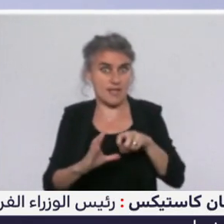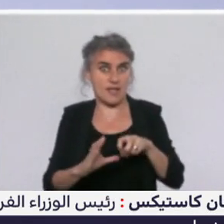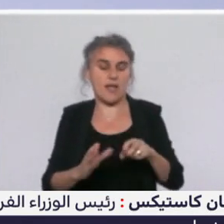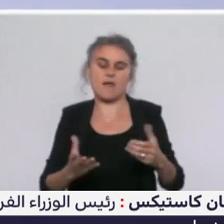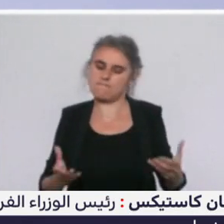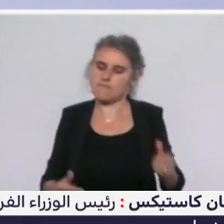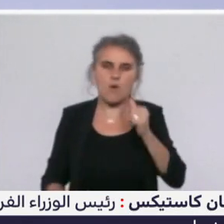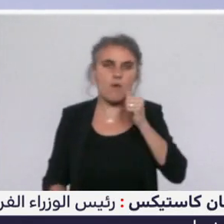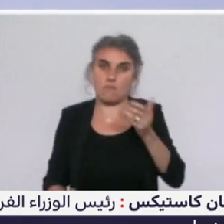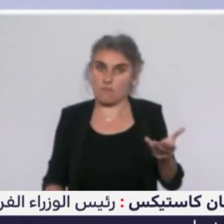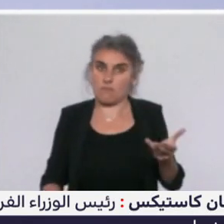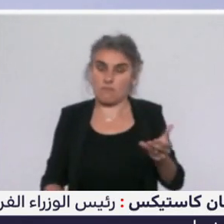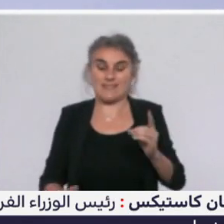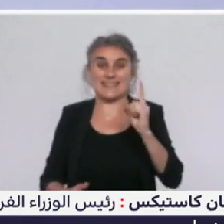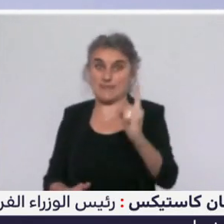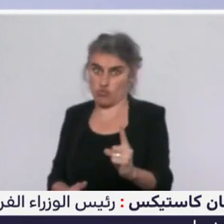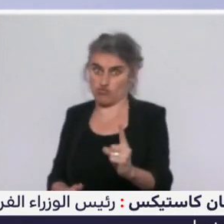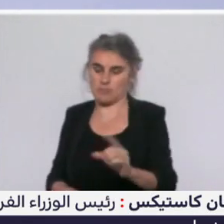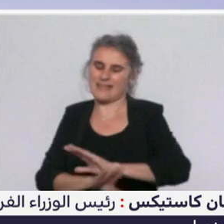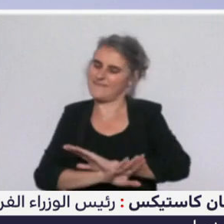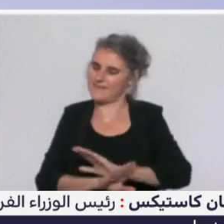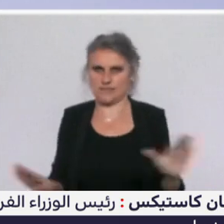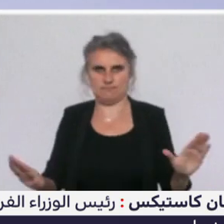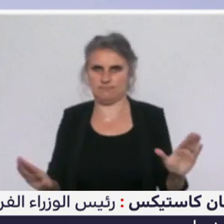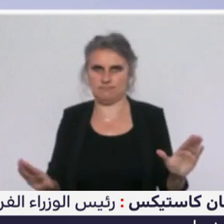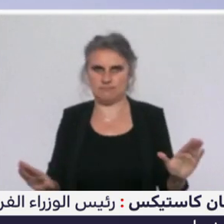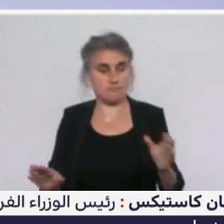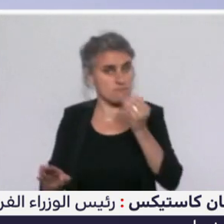المقبل بعشرة ايام قبل الموعد المخاطط له